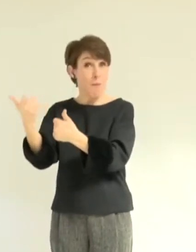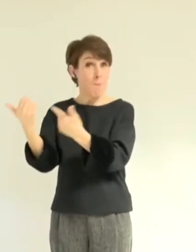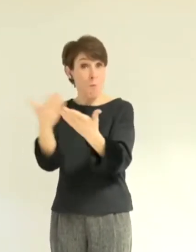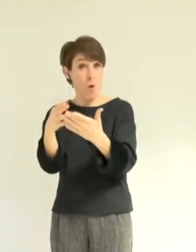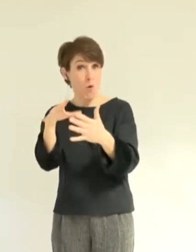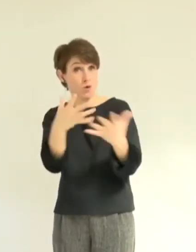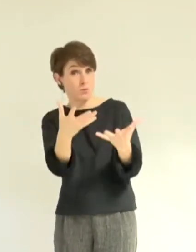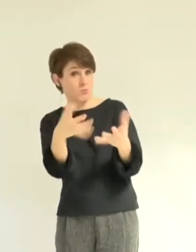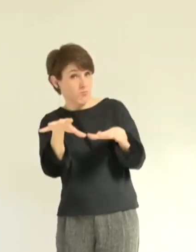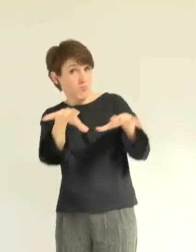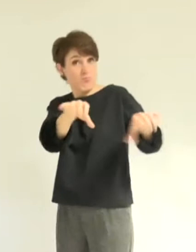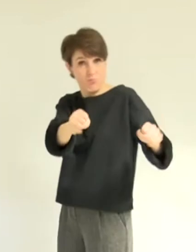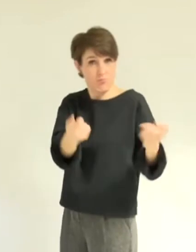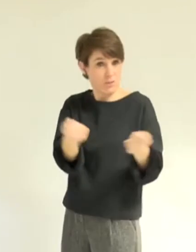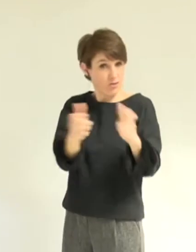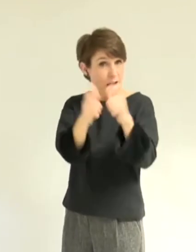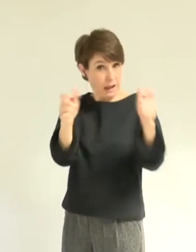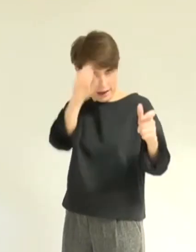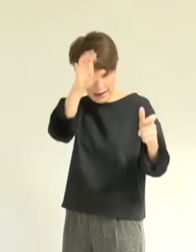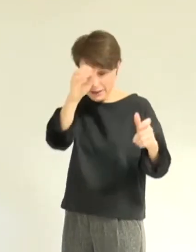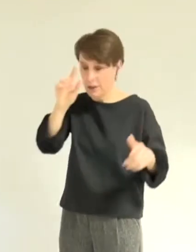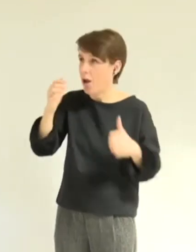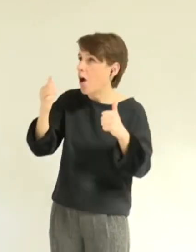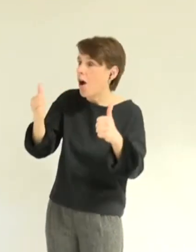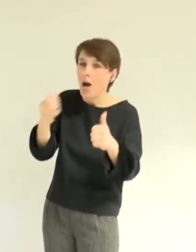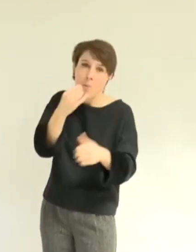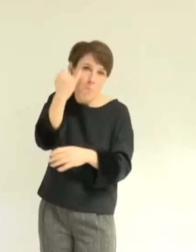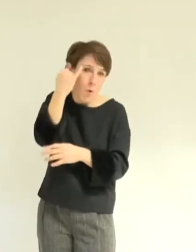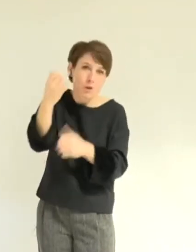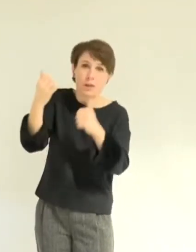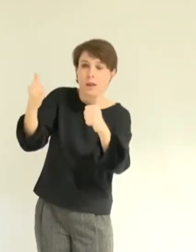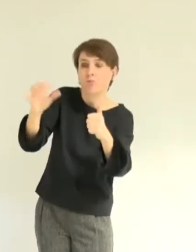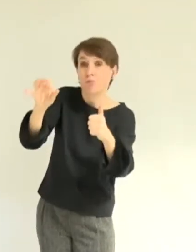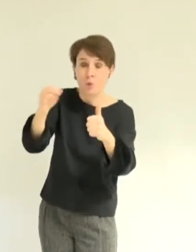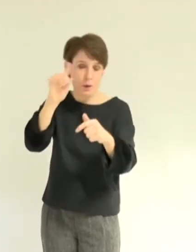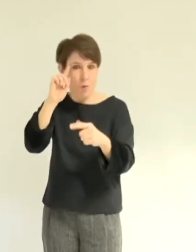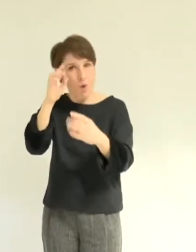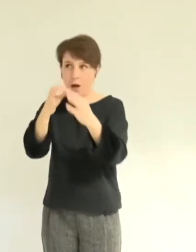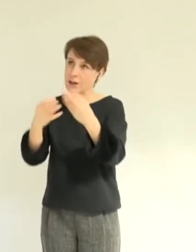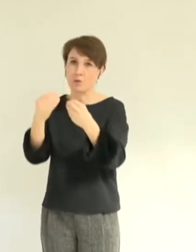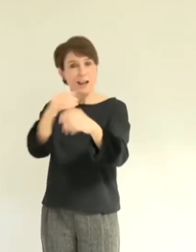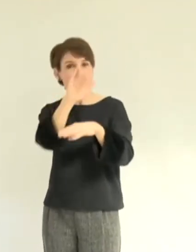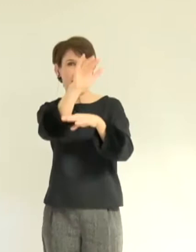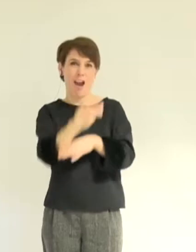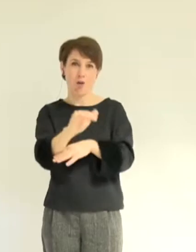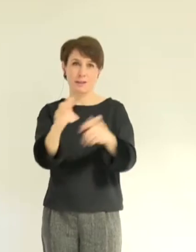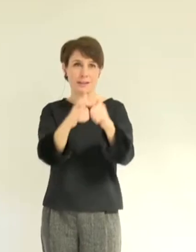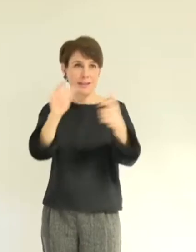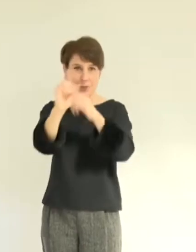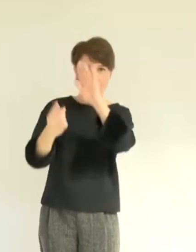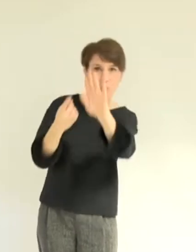très réconfortante, car elle serait une garantie de pérennité de cet